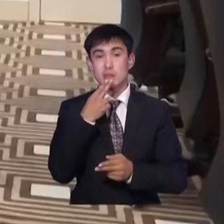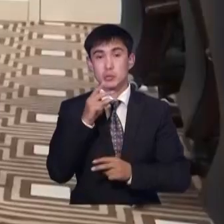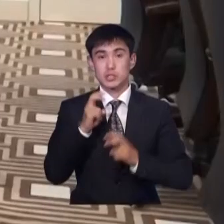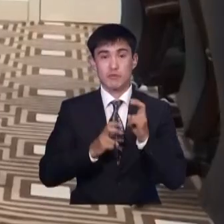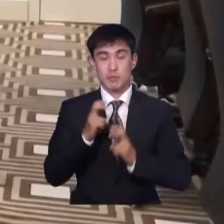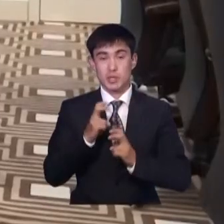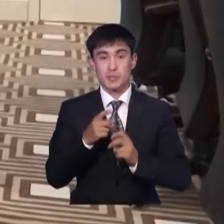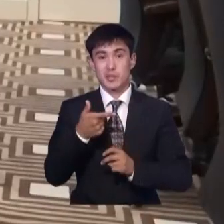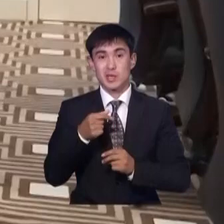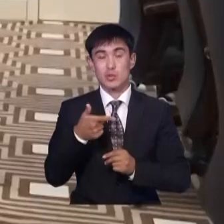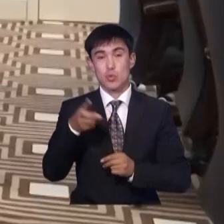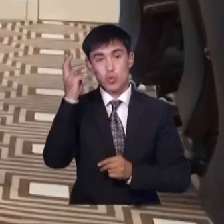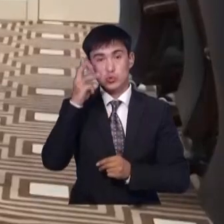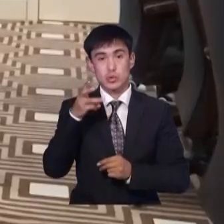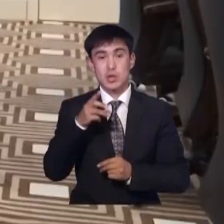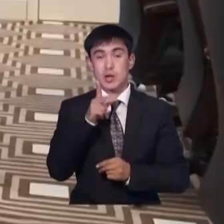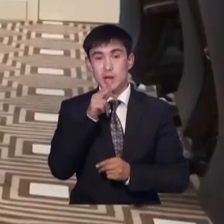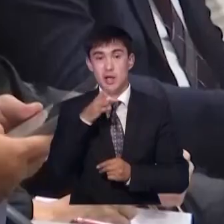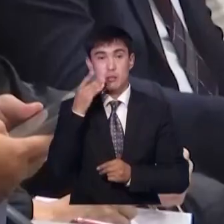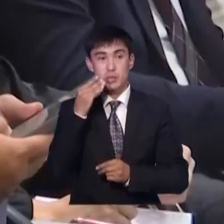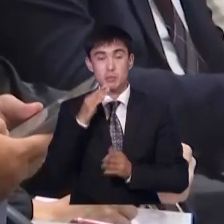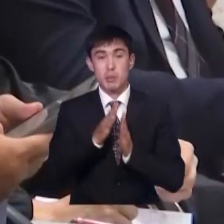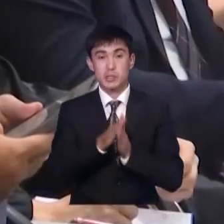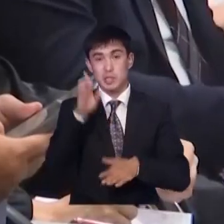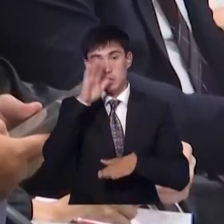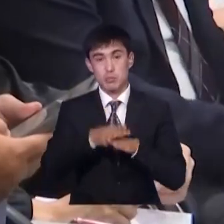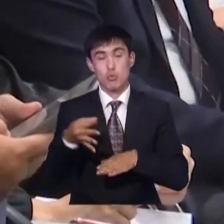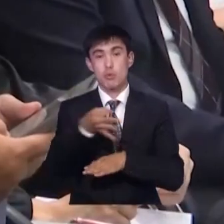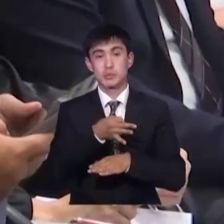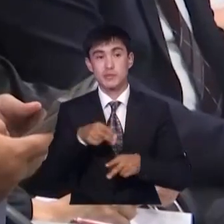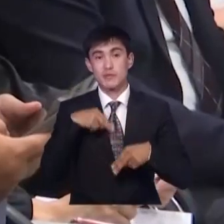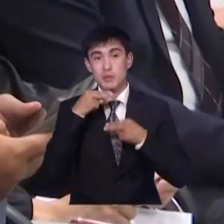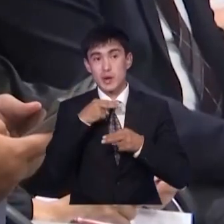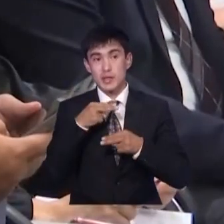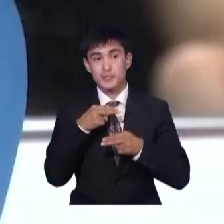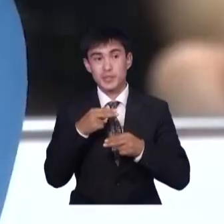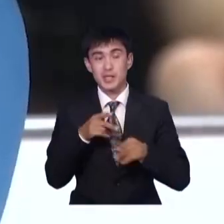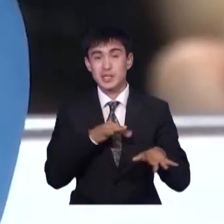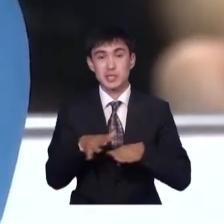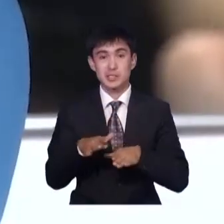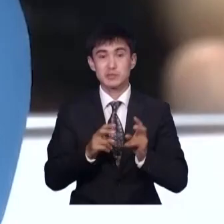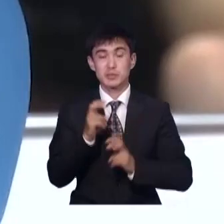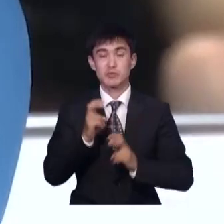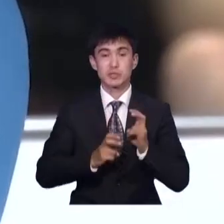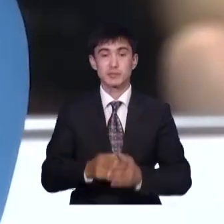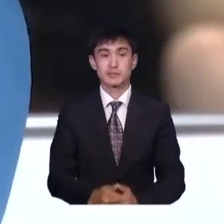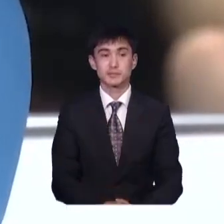фабрики. Генеральный консул Южной Кореи в Алматы попросил Акима области обратить внимание на деятельность